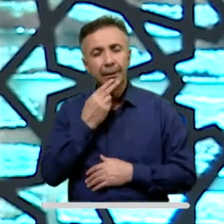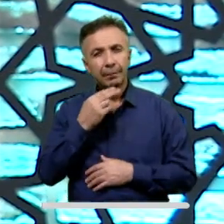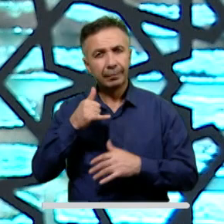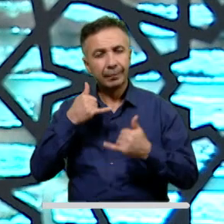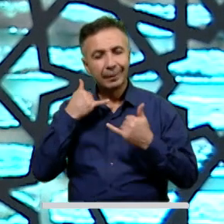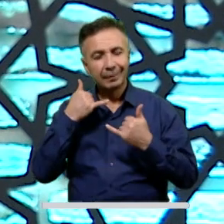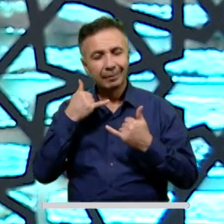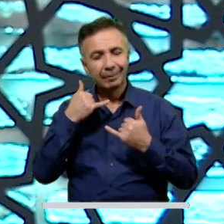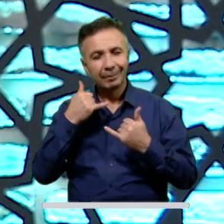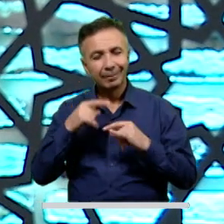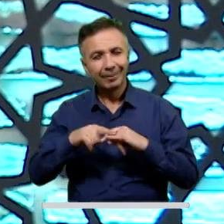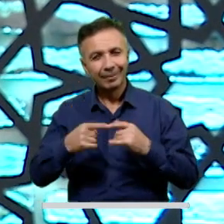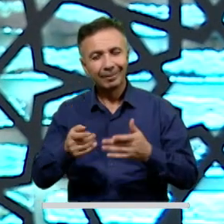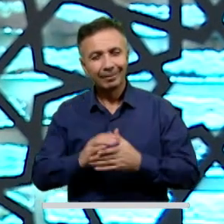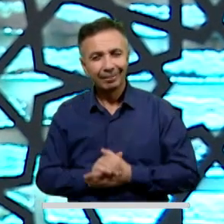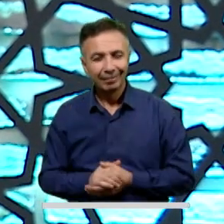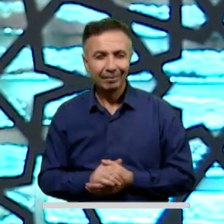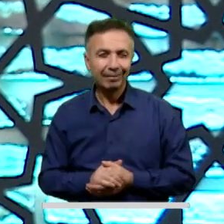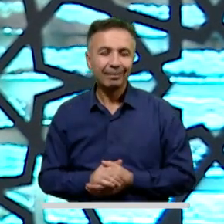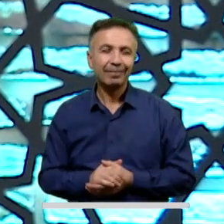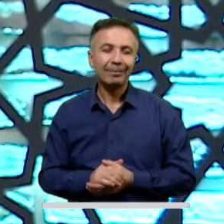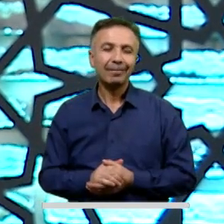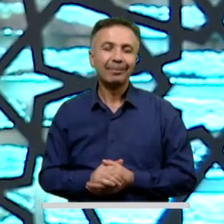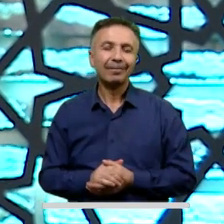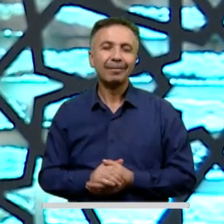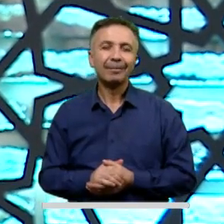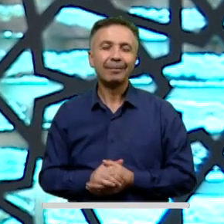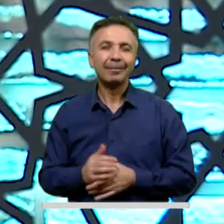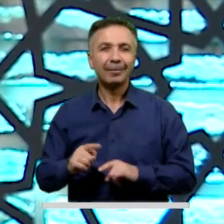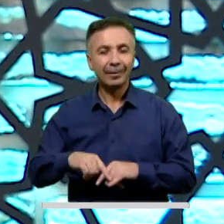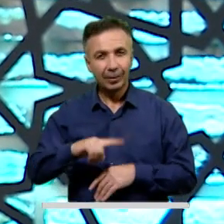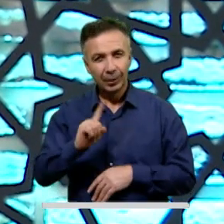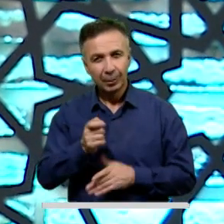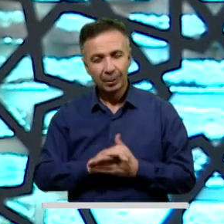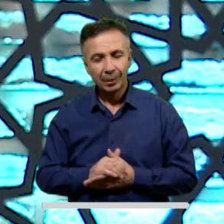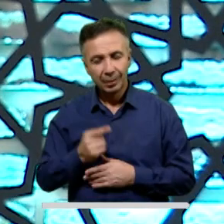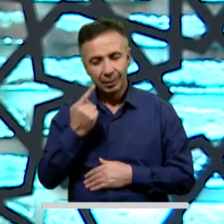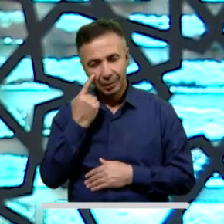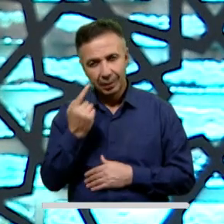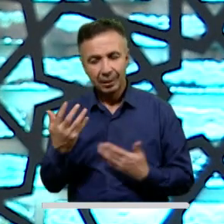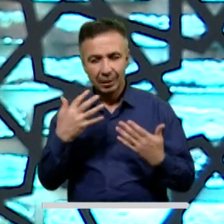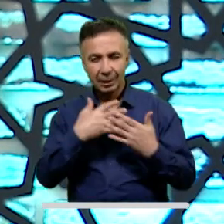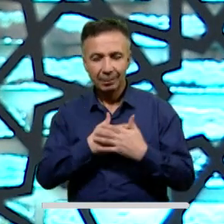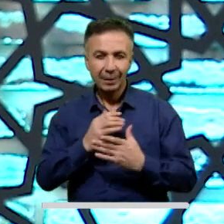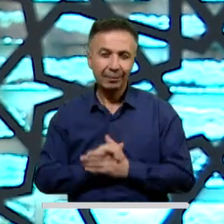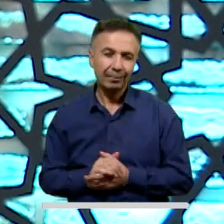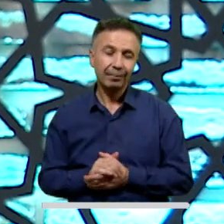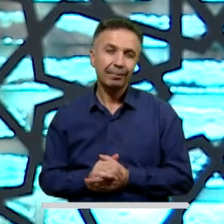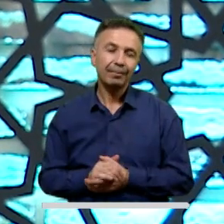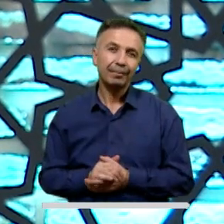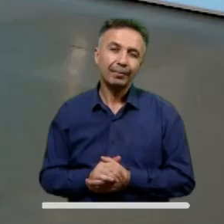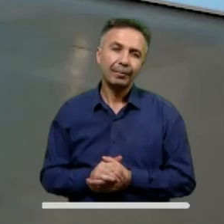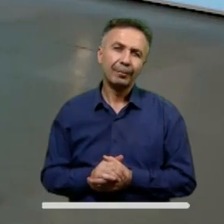Hoş geldiniz Elif Hanım. Sağ olun hocam, hoş bulduk. Siz de sağ olun. Hayırlı akşamlar olsun, hayırlı yayınlar olsun. Amin